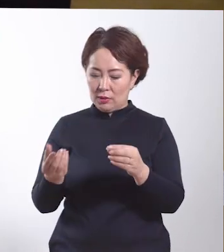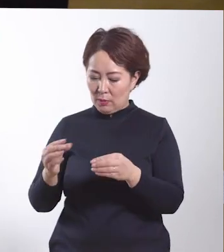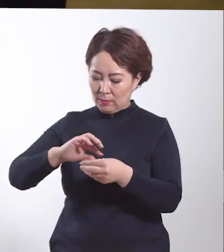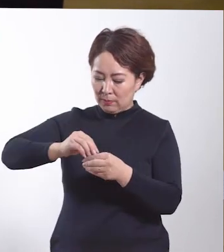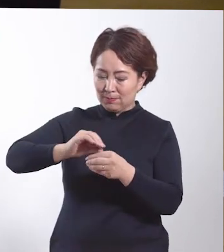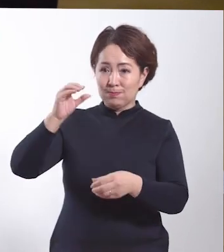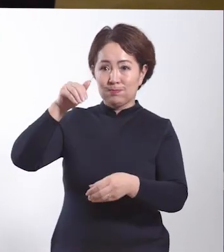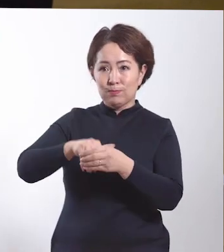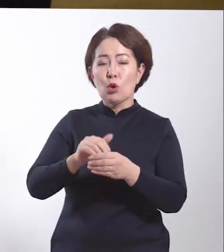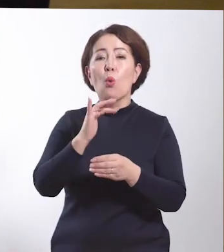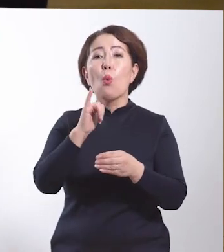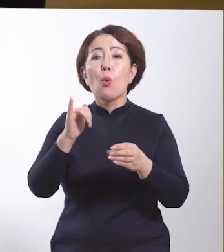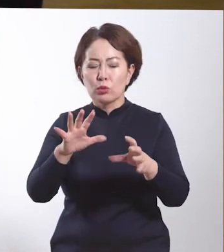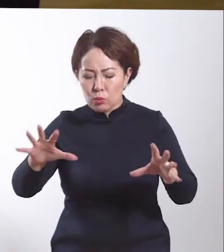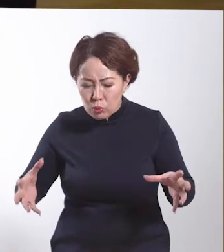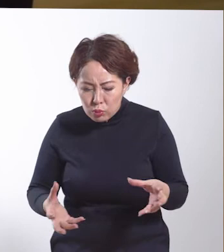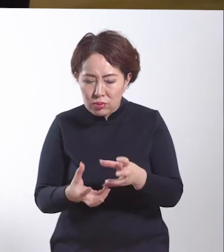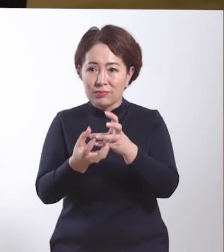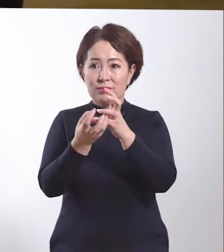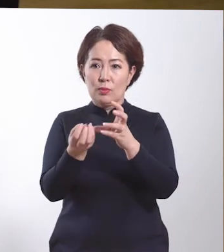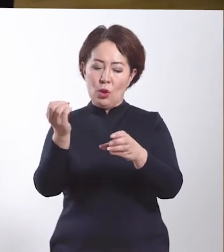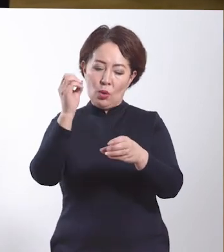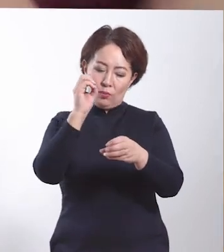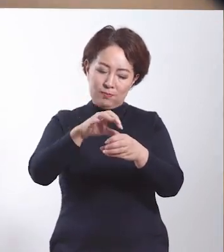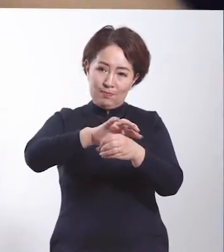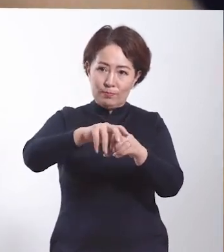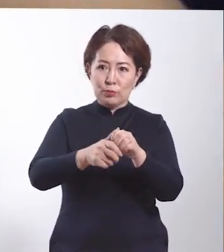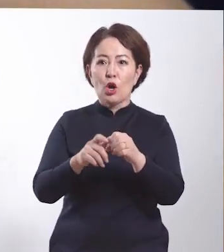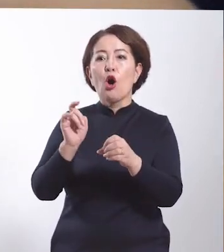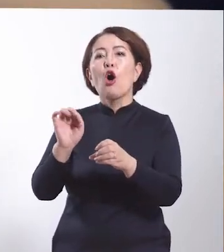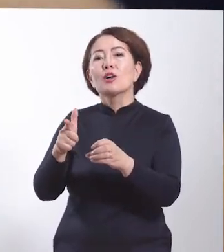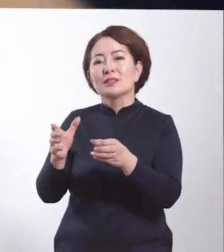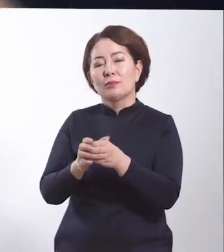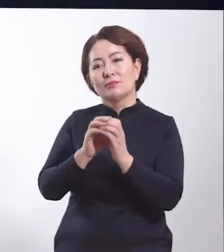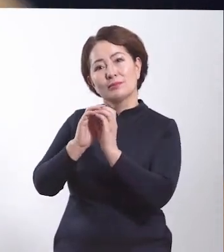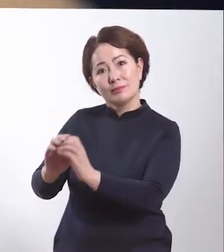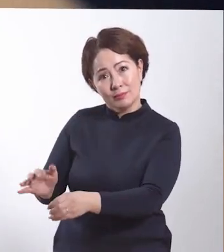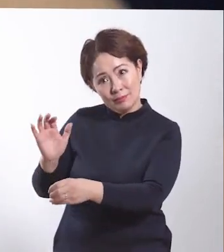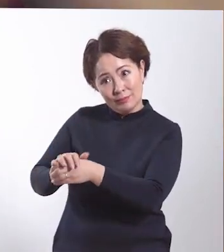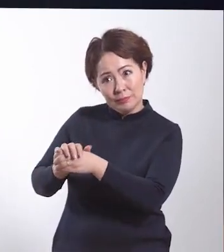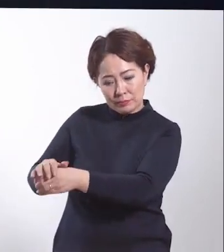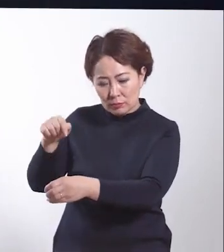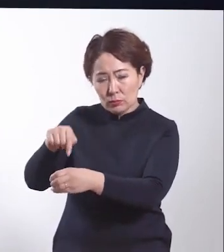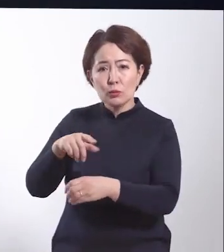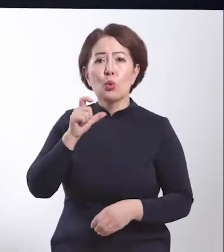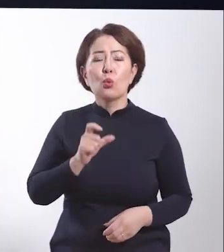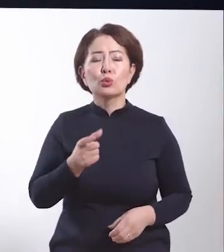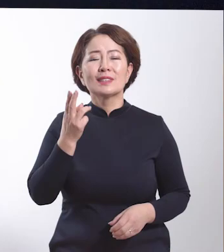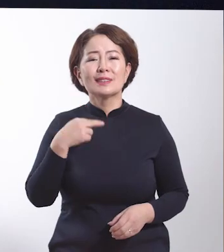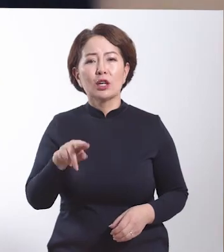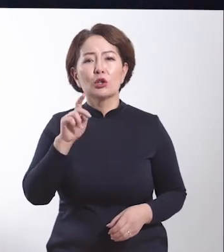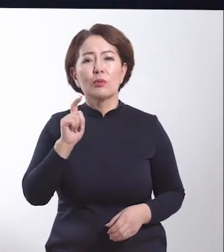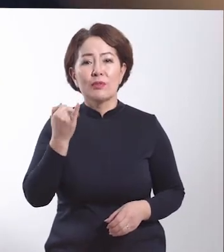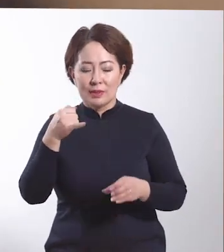авч хуванцар савыг таглаад уутанд байсан бүх зүйлсийг ердийн хогийн савнд хаяарай. Хүний дархлал